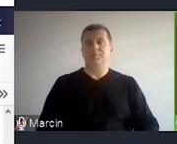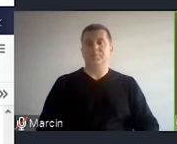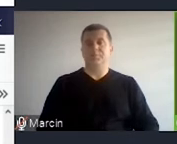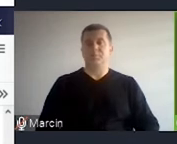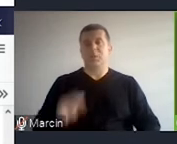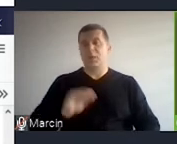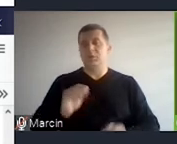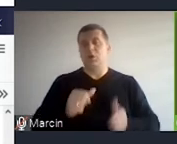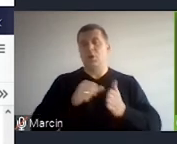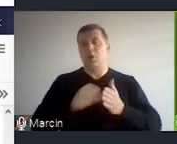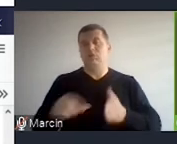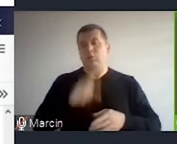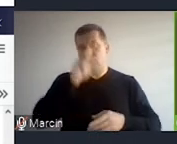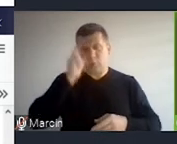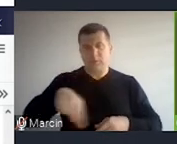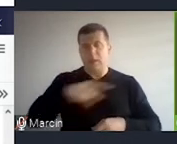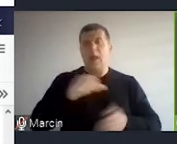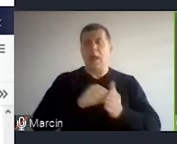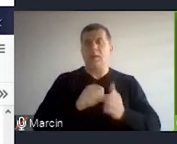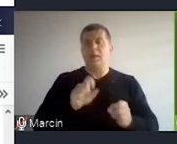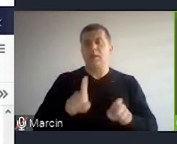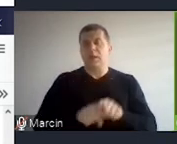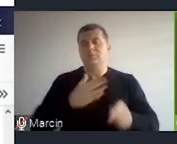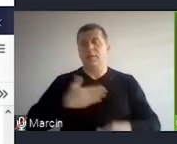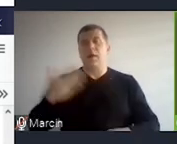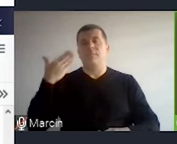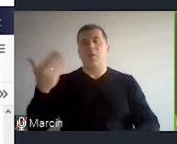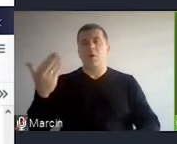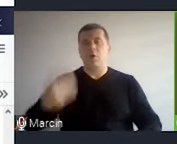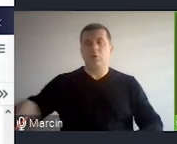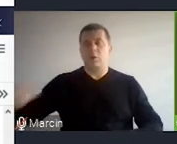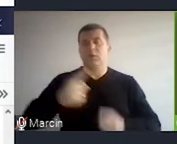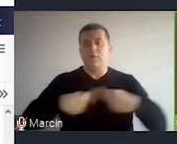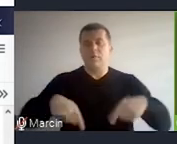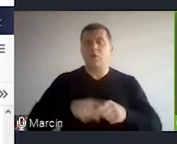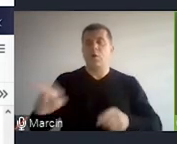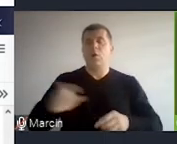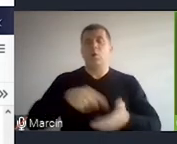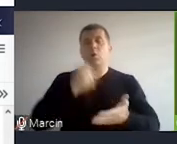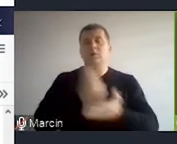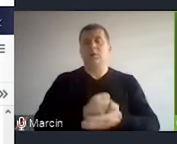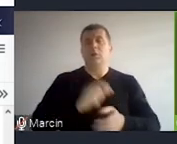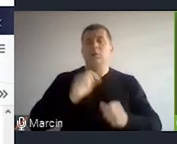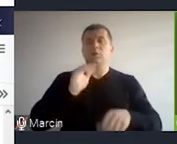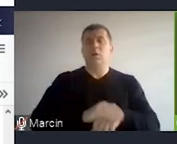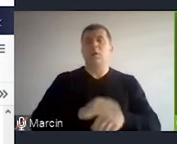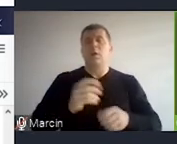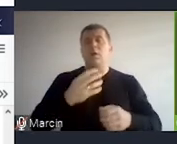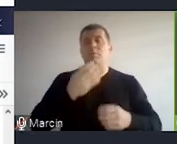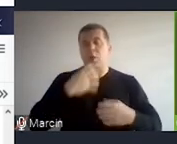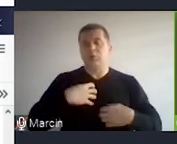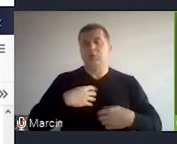Poza tym, oprócz ludzi na etatach, są wolontariusze wykonujący świadczenia zgodnie z ustawą o działalności pożytku publicznego i